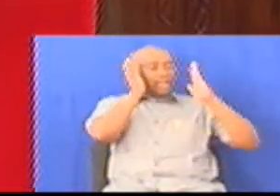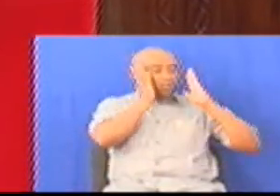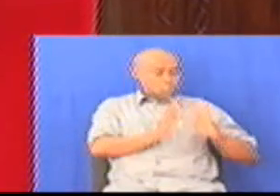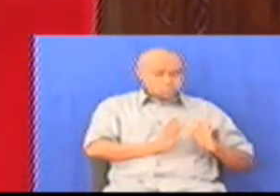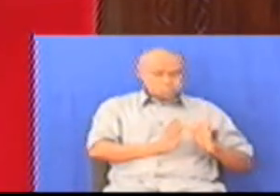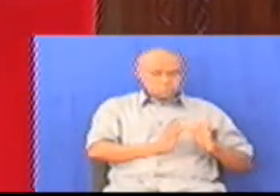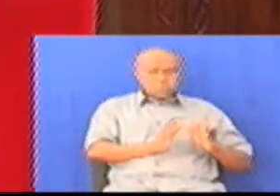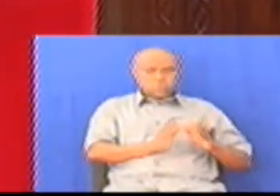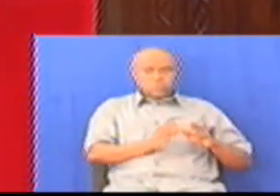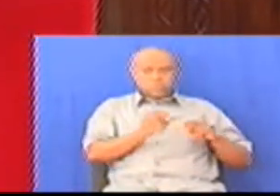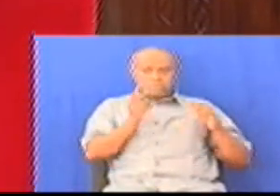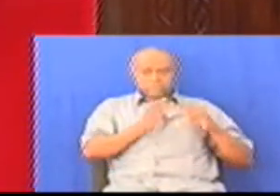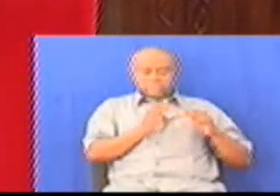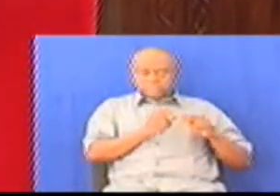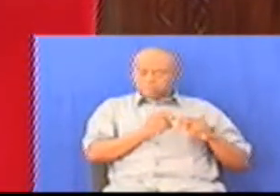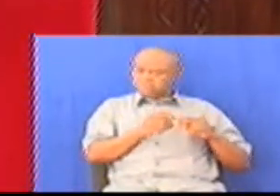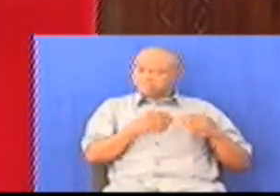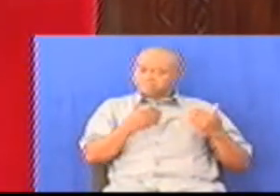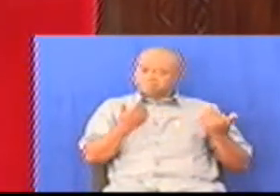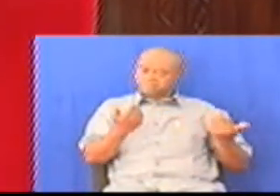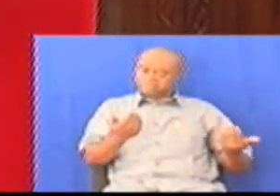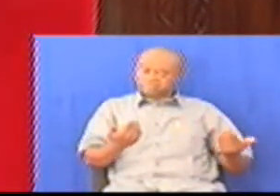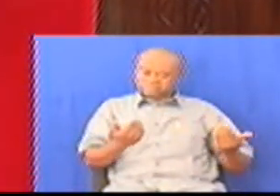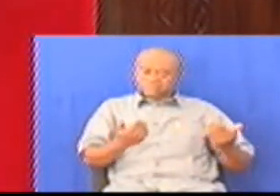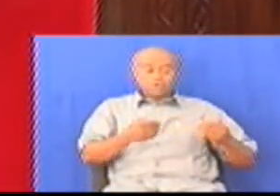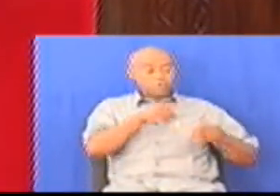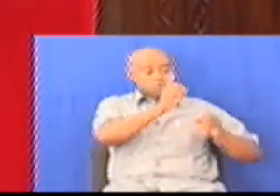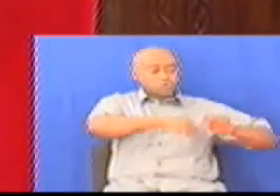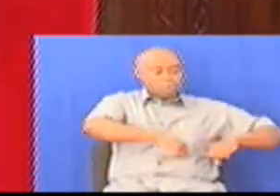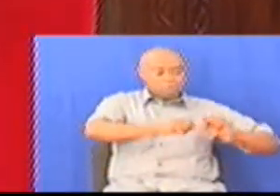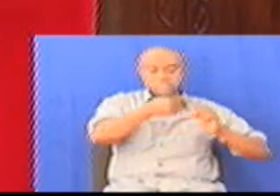kuwa kati ya mtumwa na mtwana.